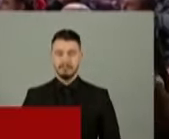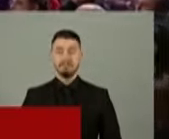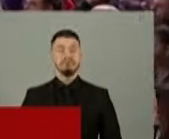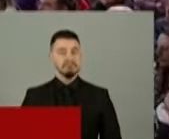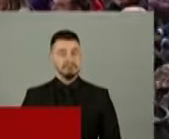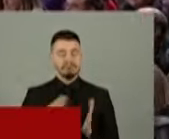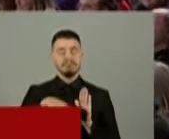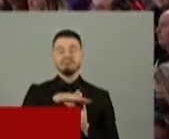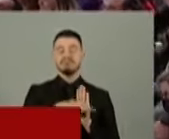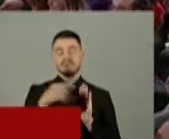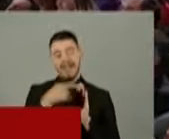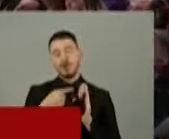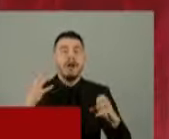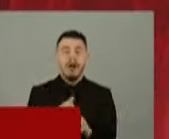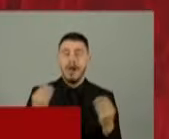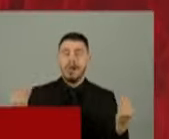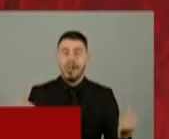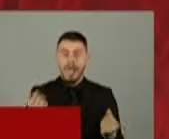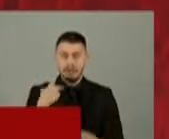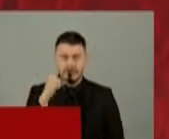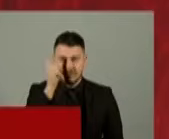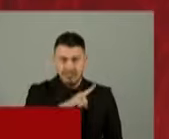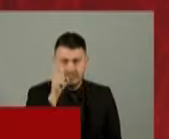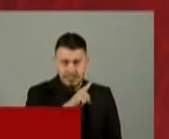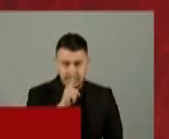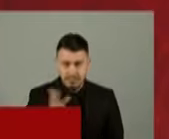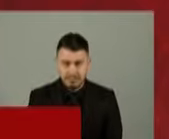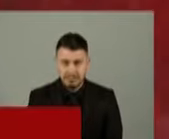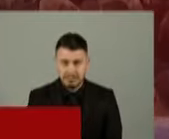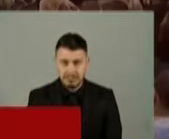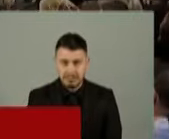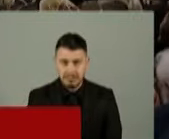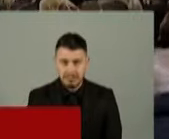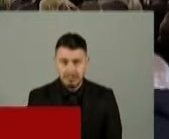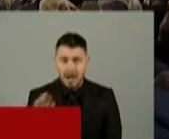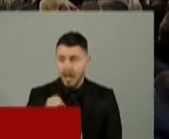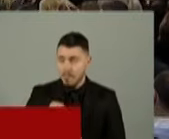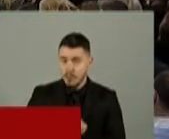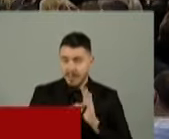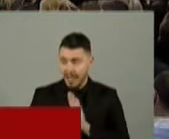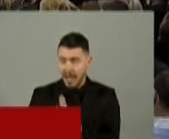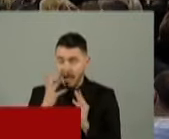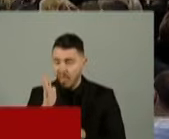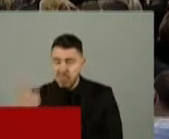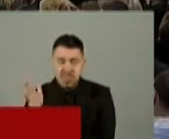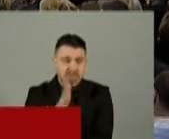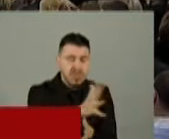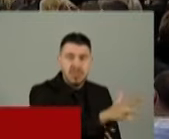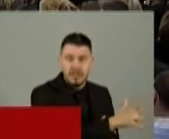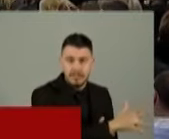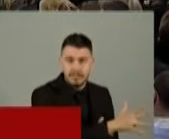μικρό το διάστημα. Ναι. Έχει ένα ενδιαφέρον. 5-6 μήνες. Πώς θα αποτυπωθεί αυτό. Ναι. Κύριε Παπούγια, για να περάσουμε